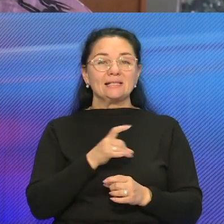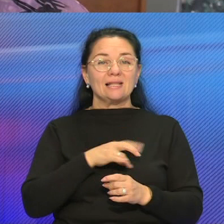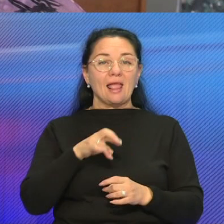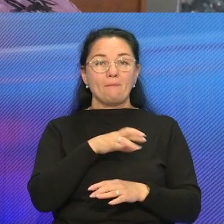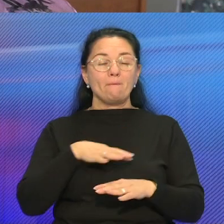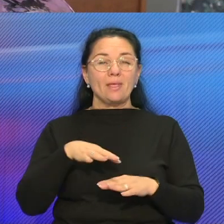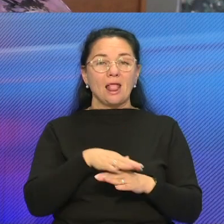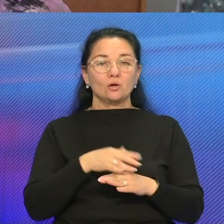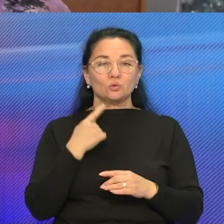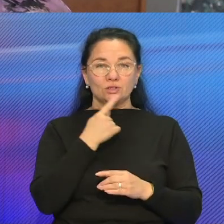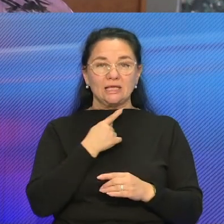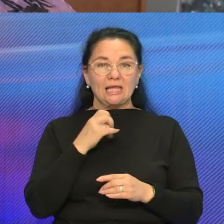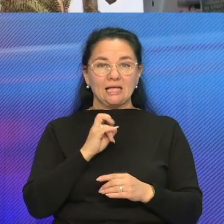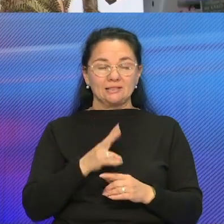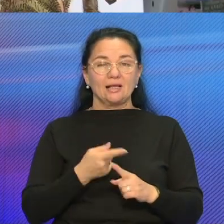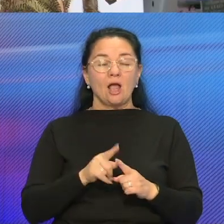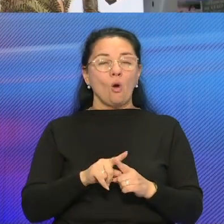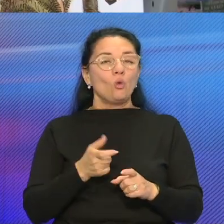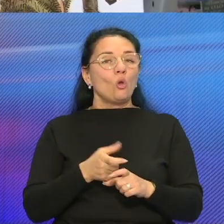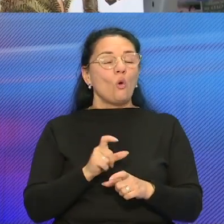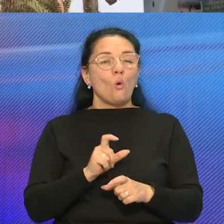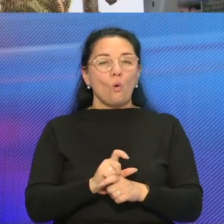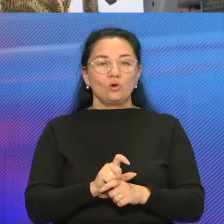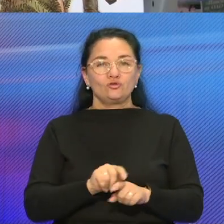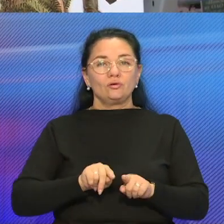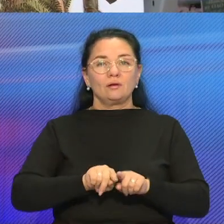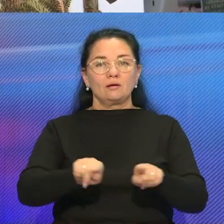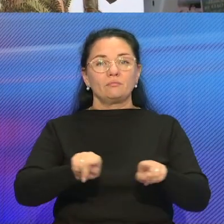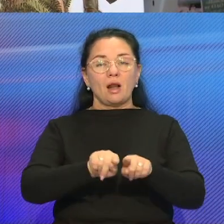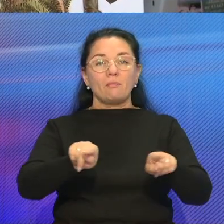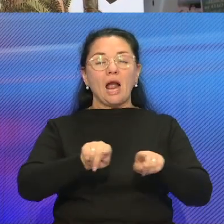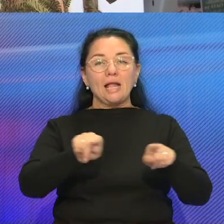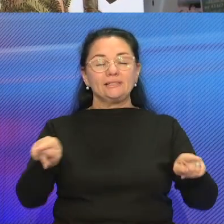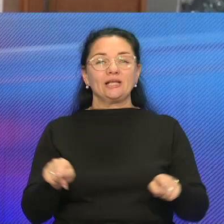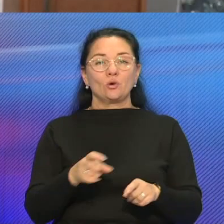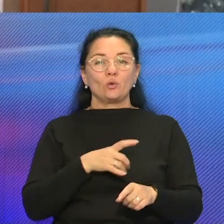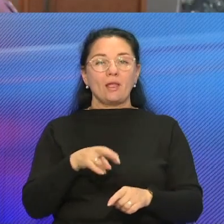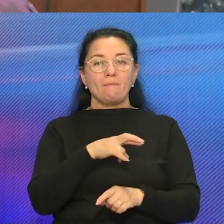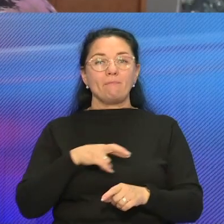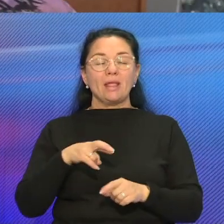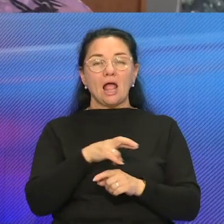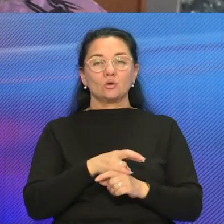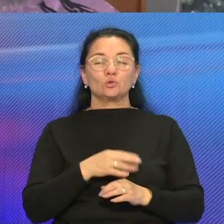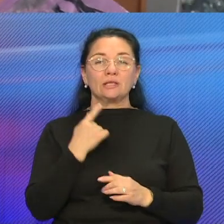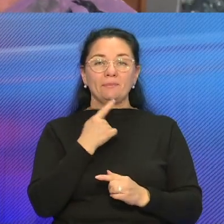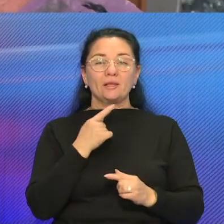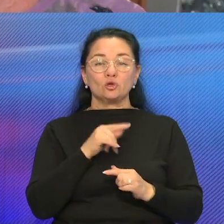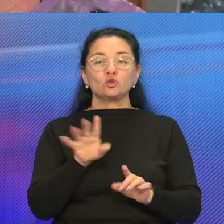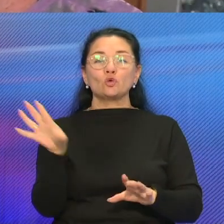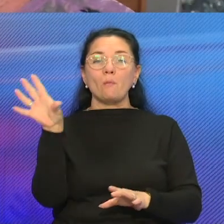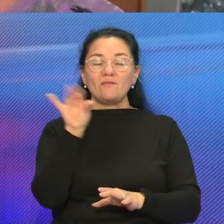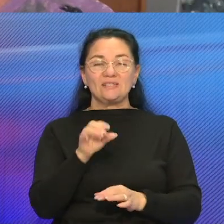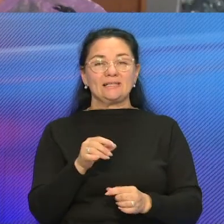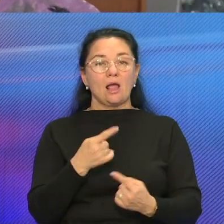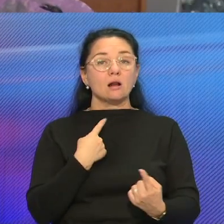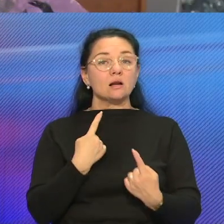наогул так за беларуску мову агітуя. Просто горыць душою, каб ўсё размовлялі на мові,